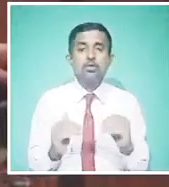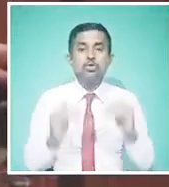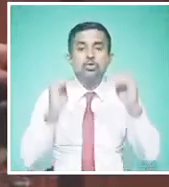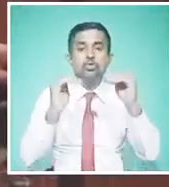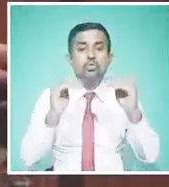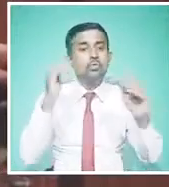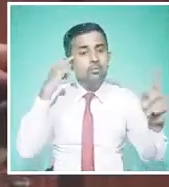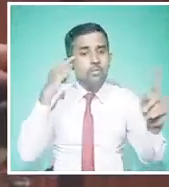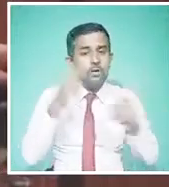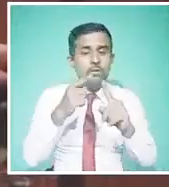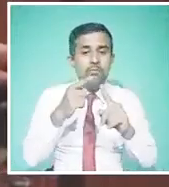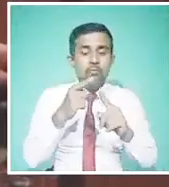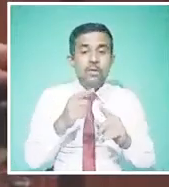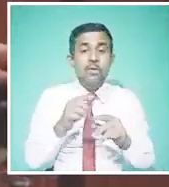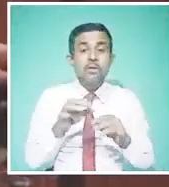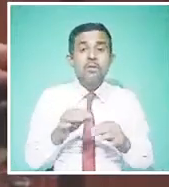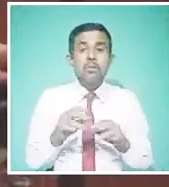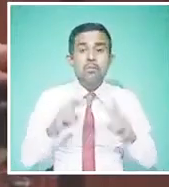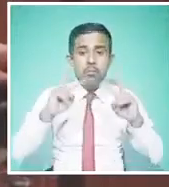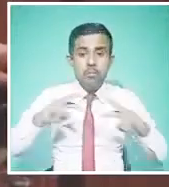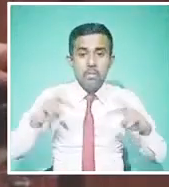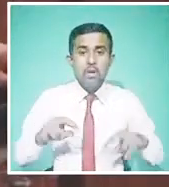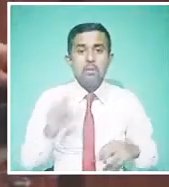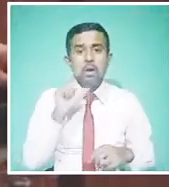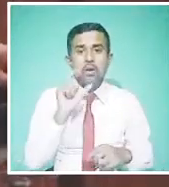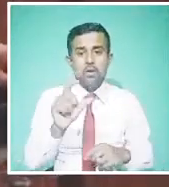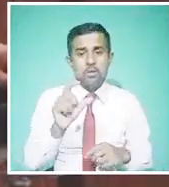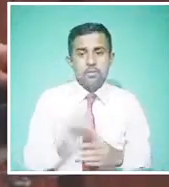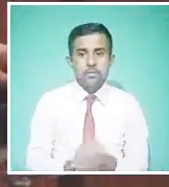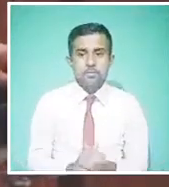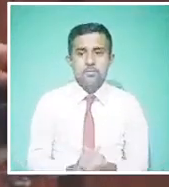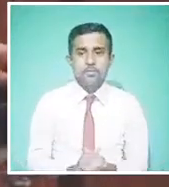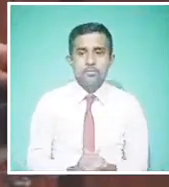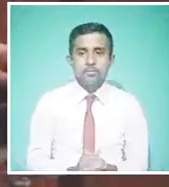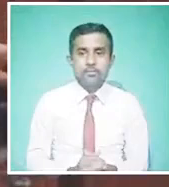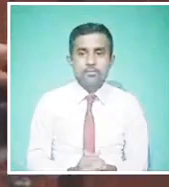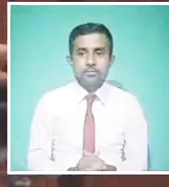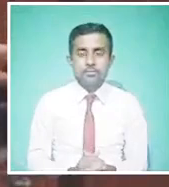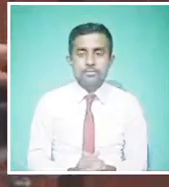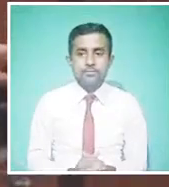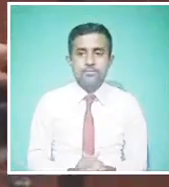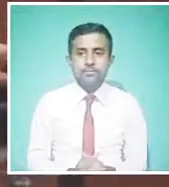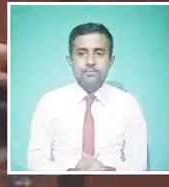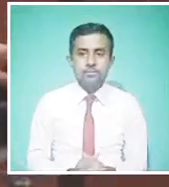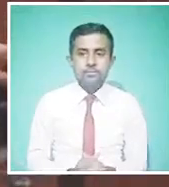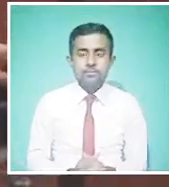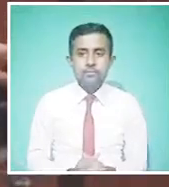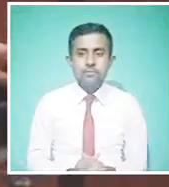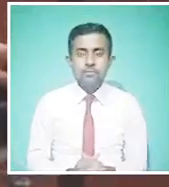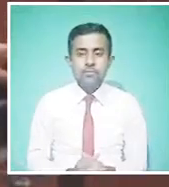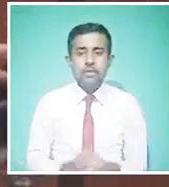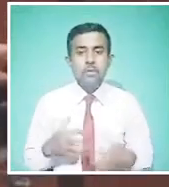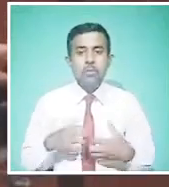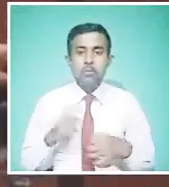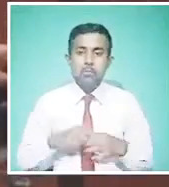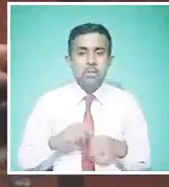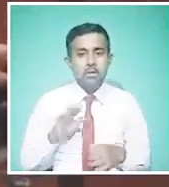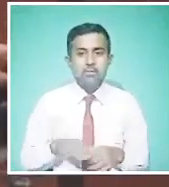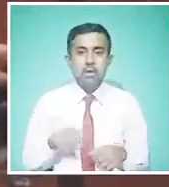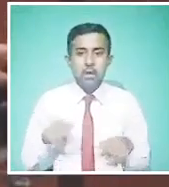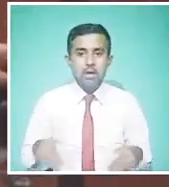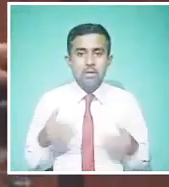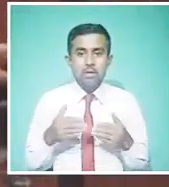5 மாவட்டத்திற்கும் வடக்கிலே இன்னமும் மாவட்ட ஒருங்கிணைப்பு குழு தலைவர்கள் நியமிக்கப்படவில்லை. அங்கே மாவட்ட ஒருங்கிணைப்பு குழு செயற்படாததன்